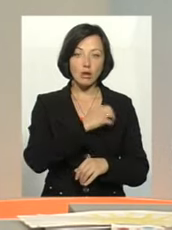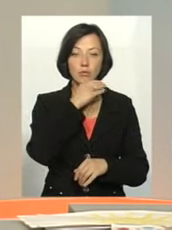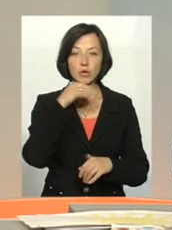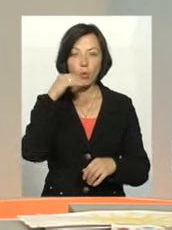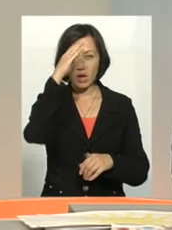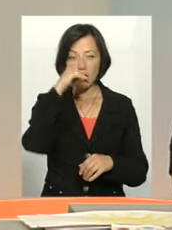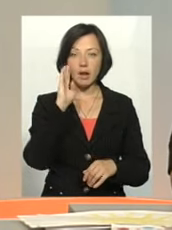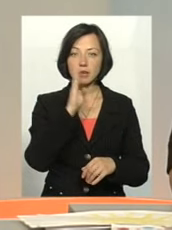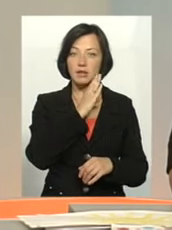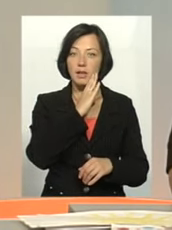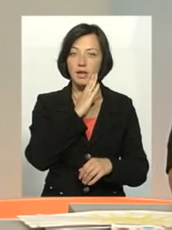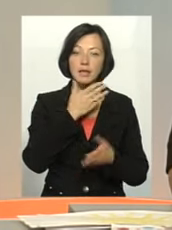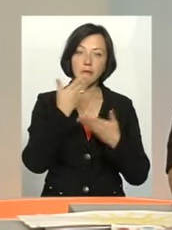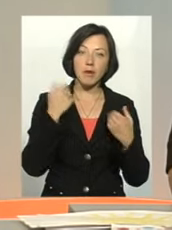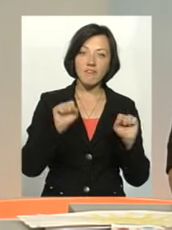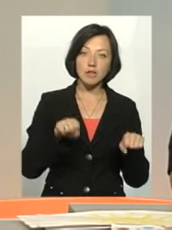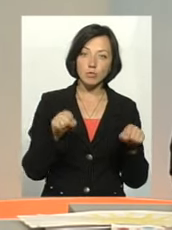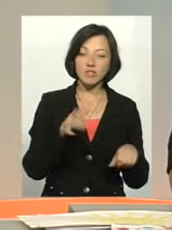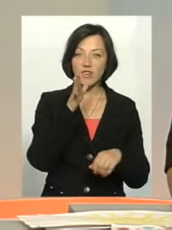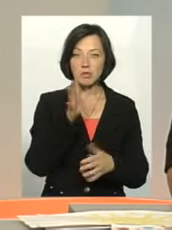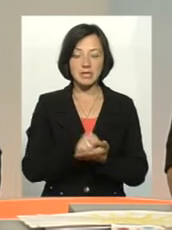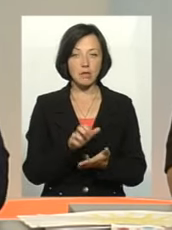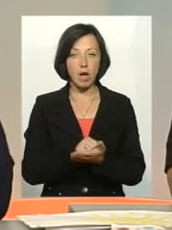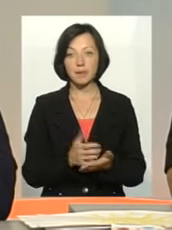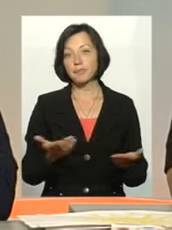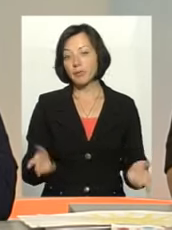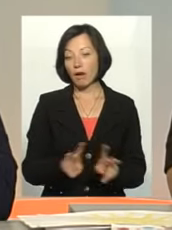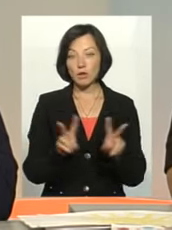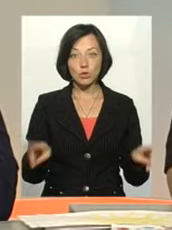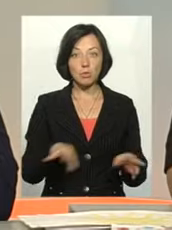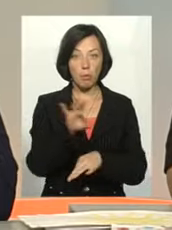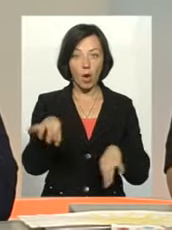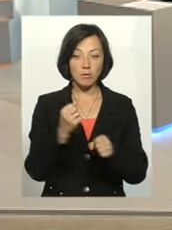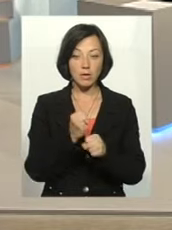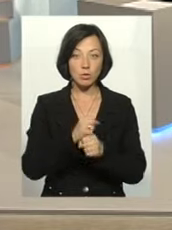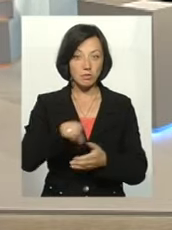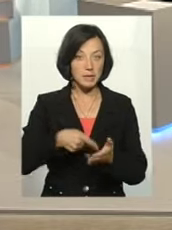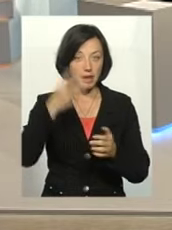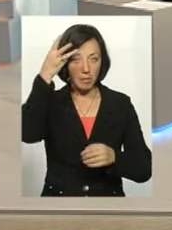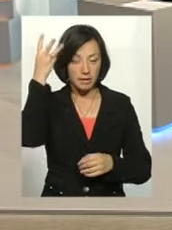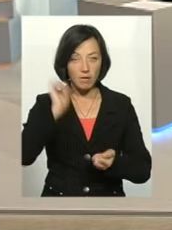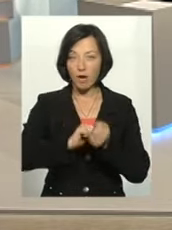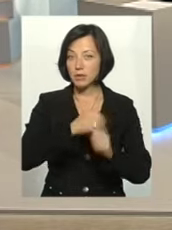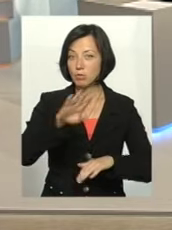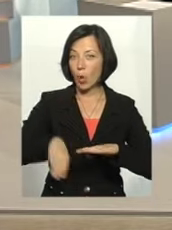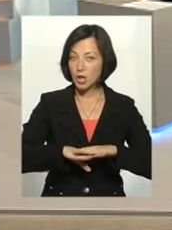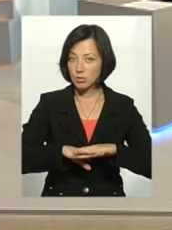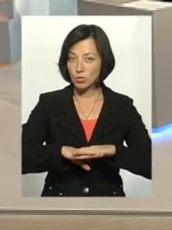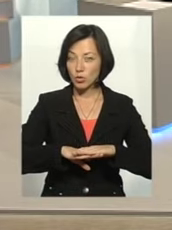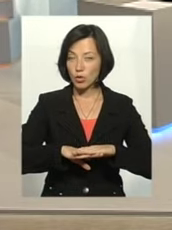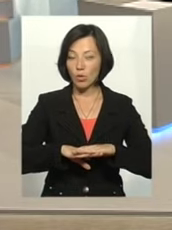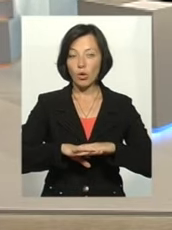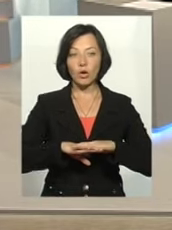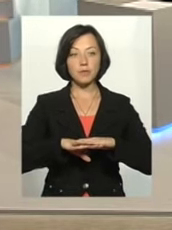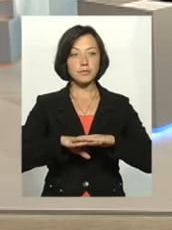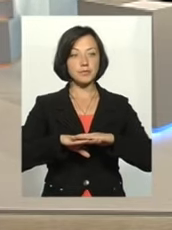родители не имеют или возможности, или времени заниматься. Власне, аналогичные проекты работают в місті Хмельницькому, в Кам'янці-Подільському.